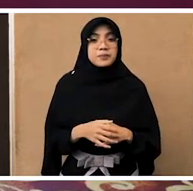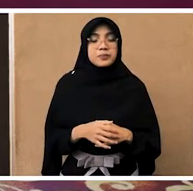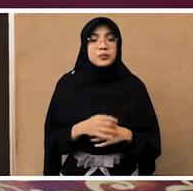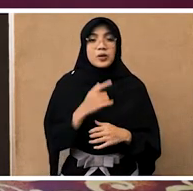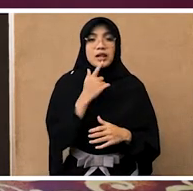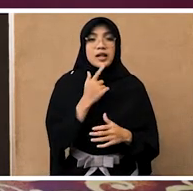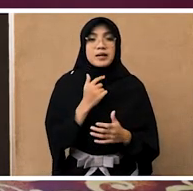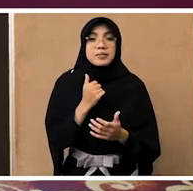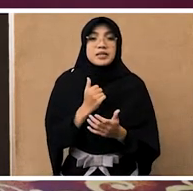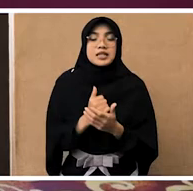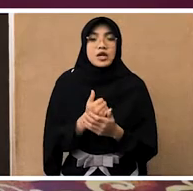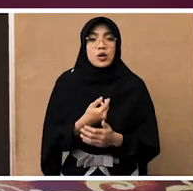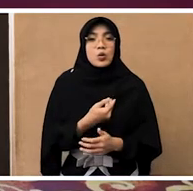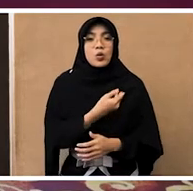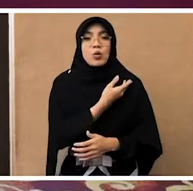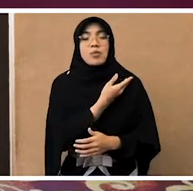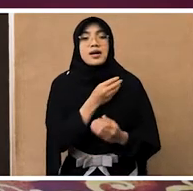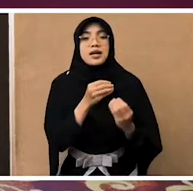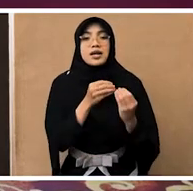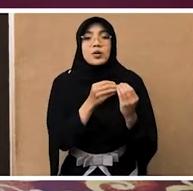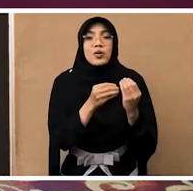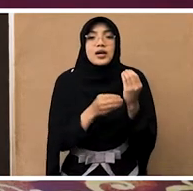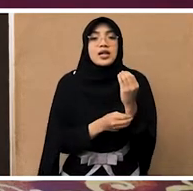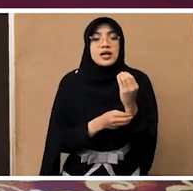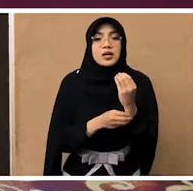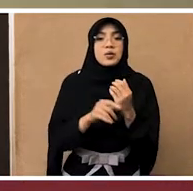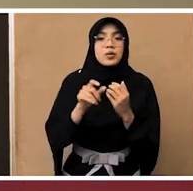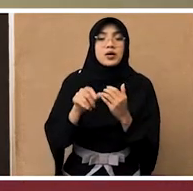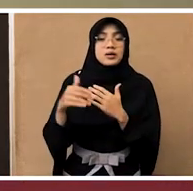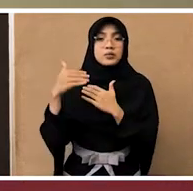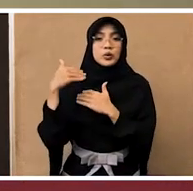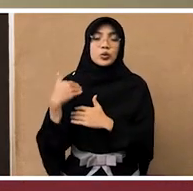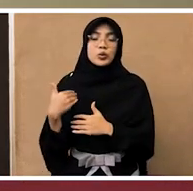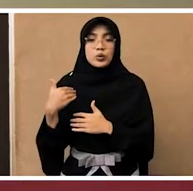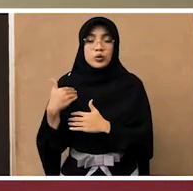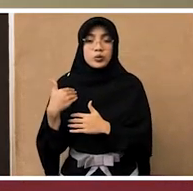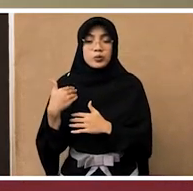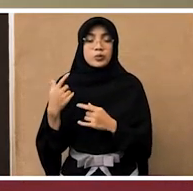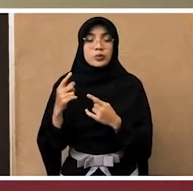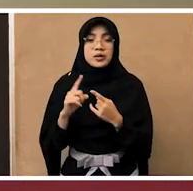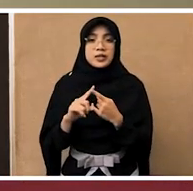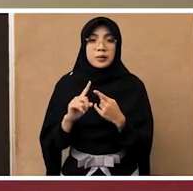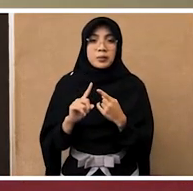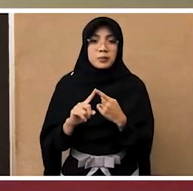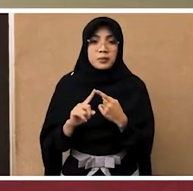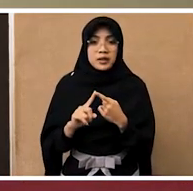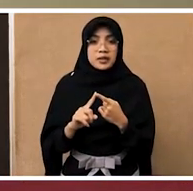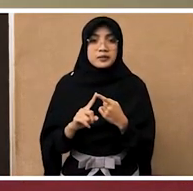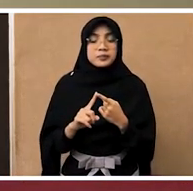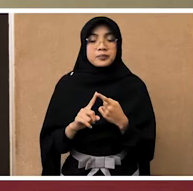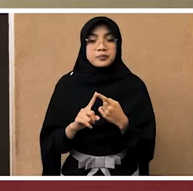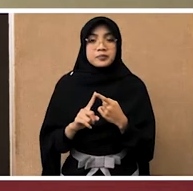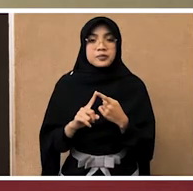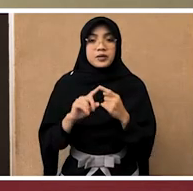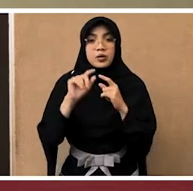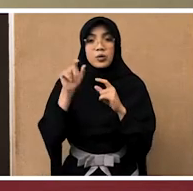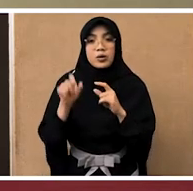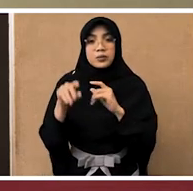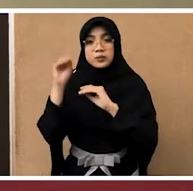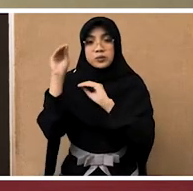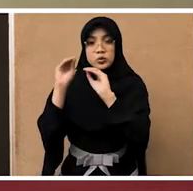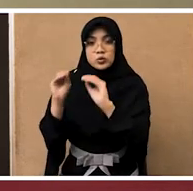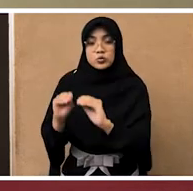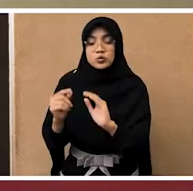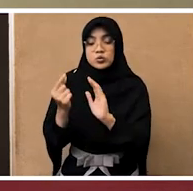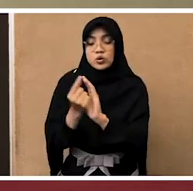kepentingan korban yang diwakilkan ke pengampu pertama tentu perumus undang-undang